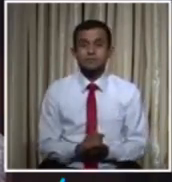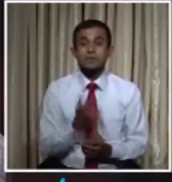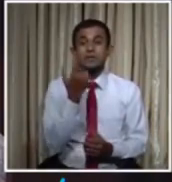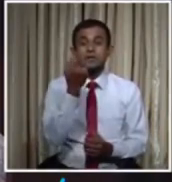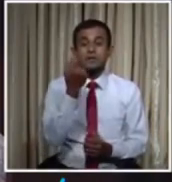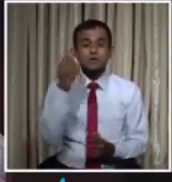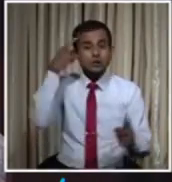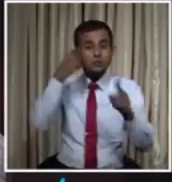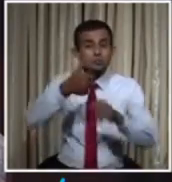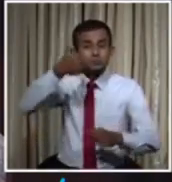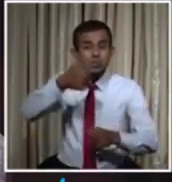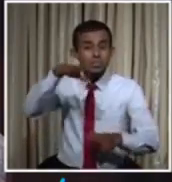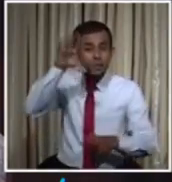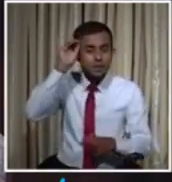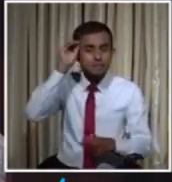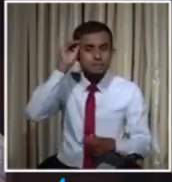ආර්ථිකයේ පිළිබඳව හොඳ අවබෝධයකින්